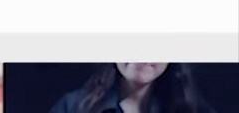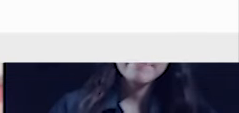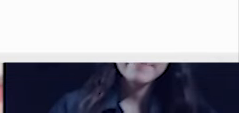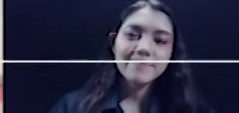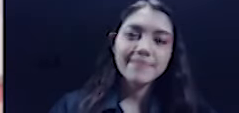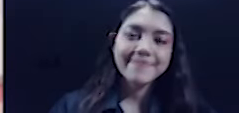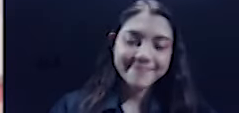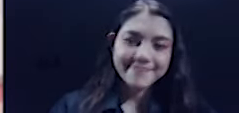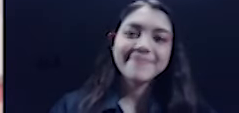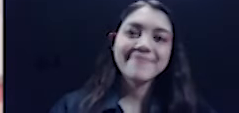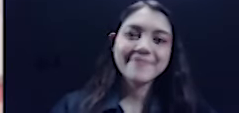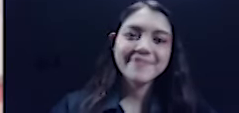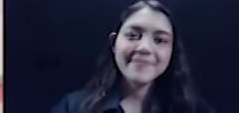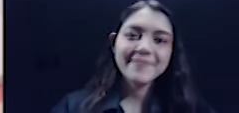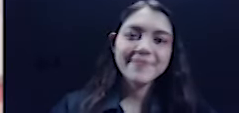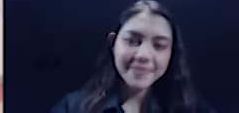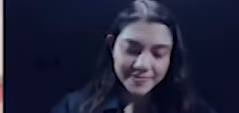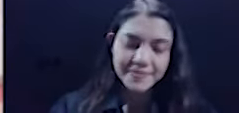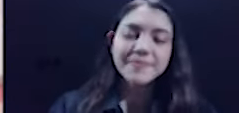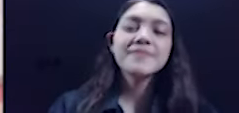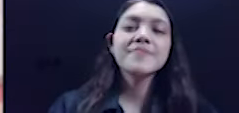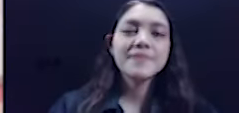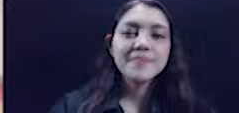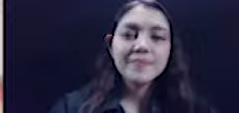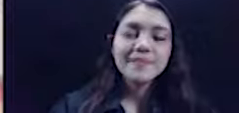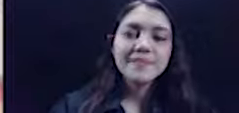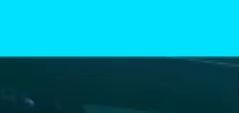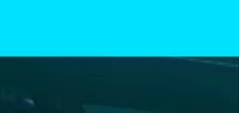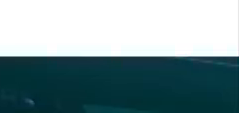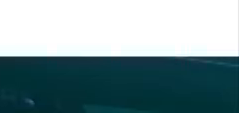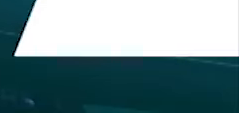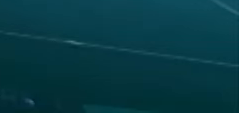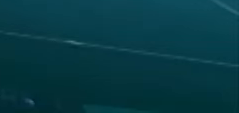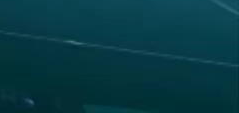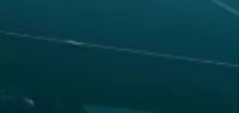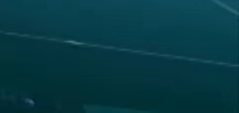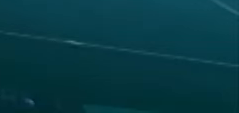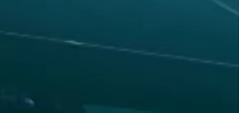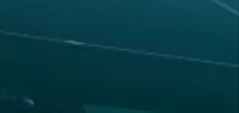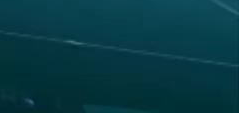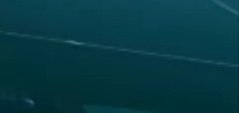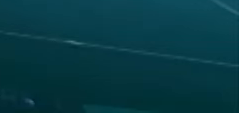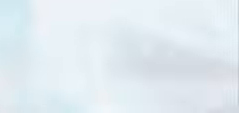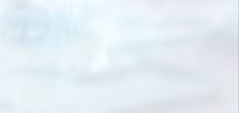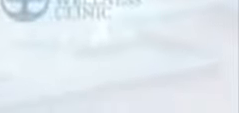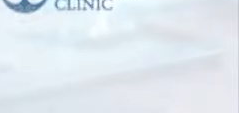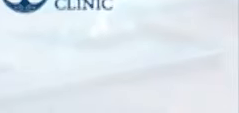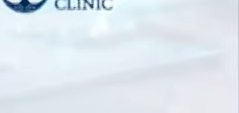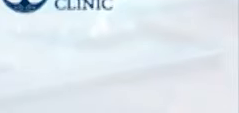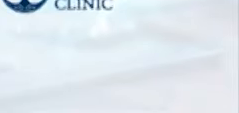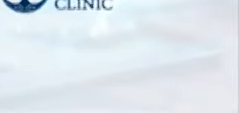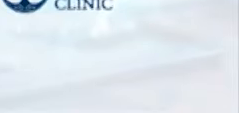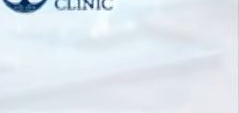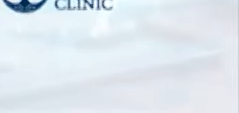คไทยรักไทยพรรคพลังประชาชนนะครับหรือว่าเพื่อไทยในอดีตนะครับ ส่วนการพิจารณา